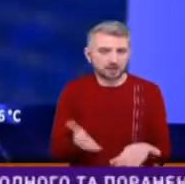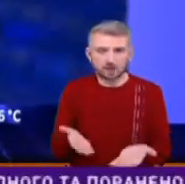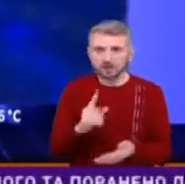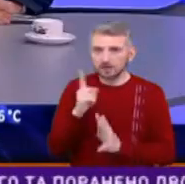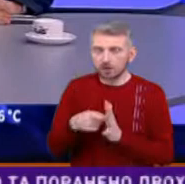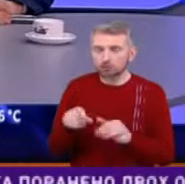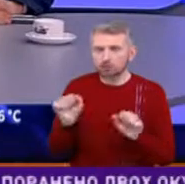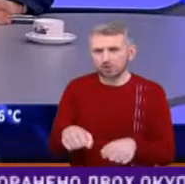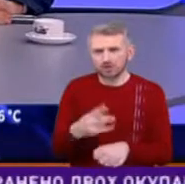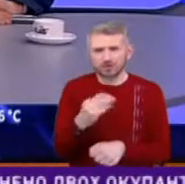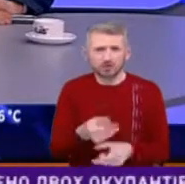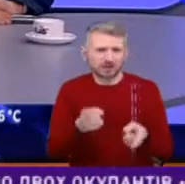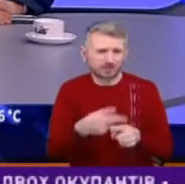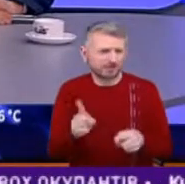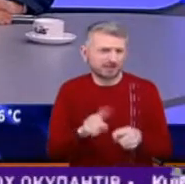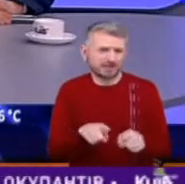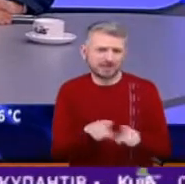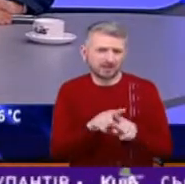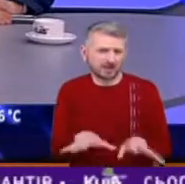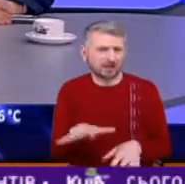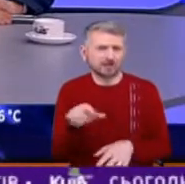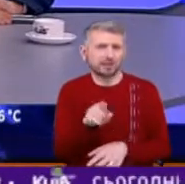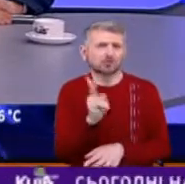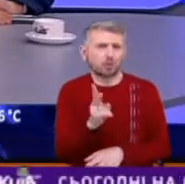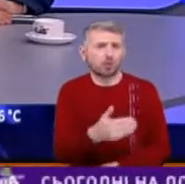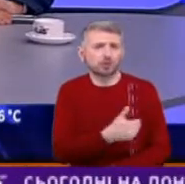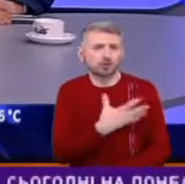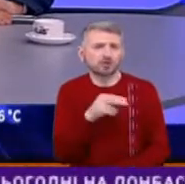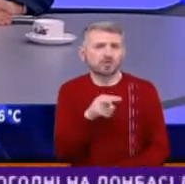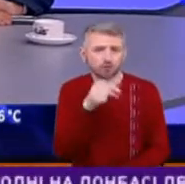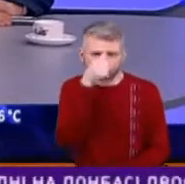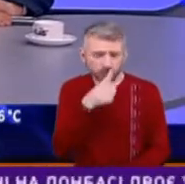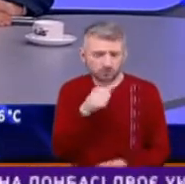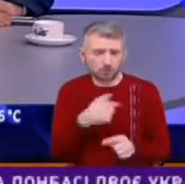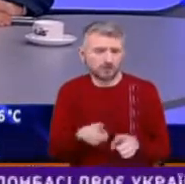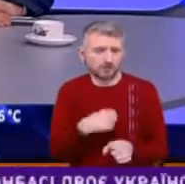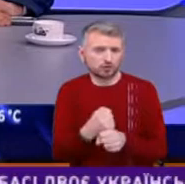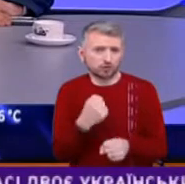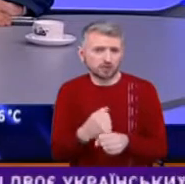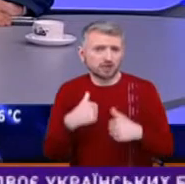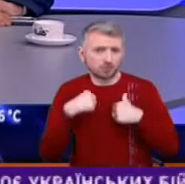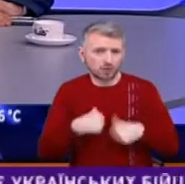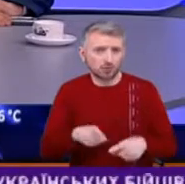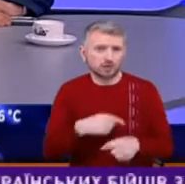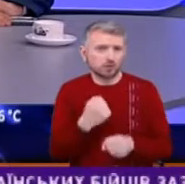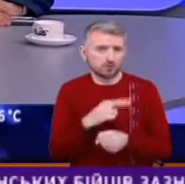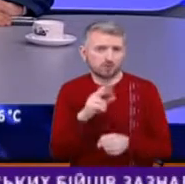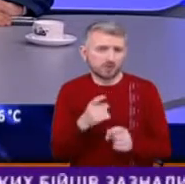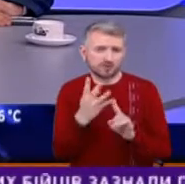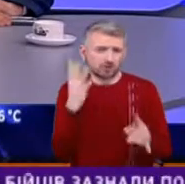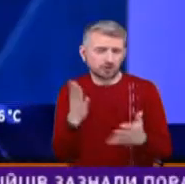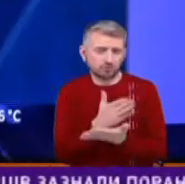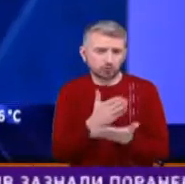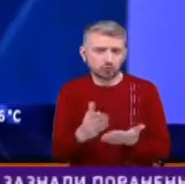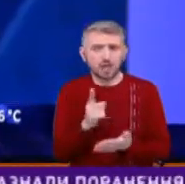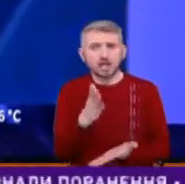можна. Ну, насправді це не зовсім так, тому що ті, хто хотіли, ще в лютому могли це зробити і спокійно це зробили без черги, абсолютно.